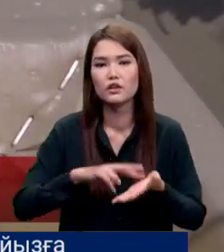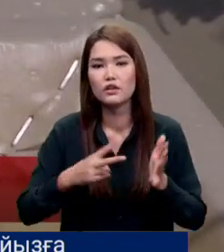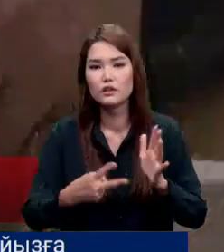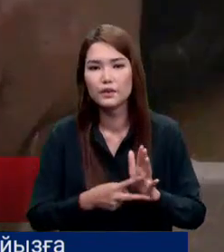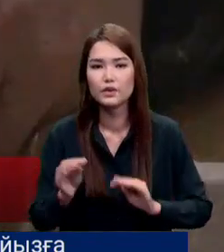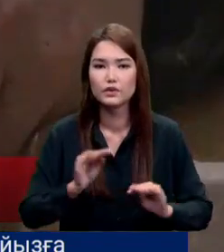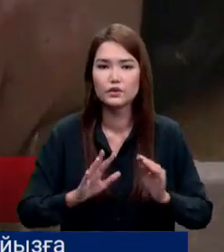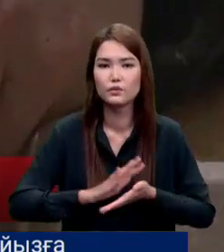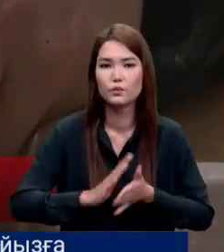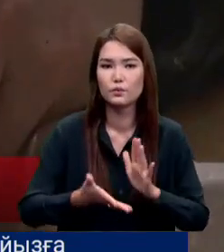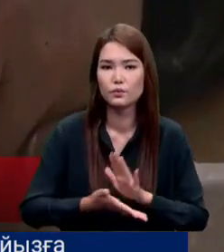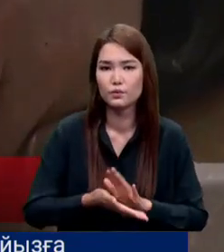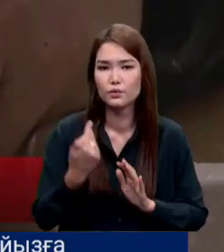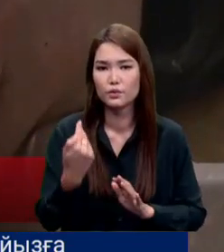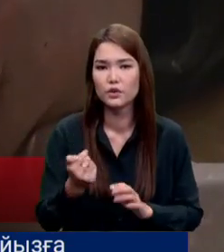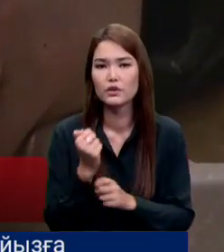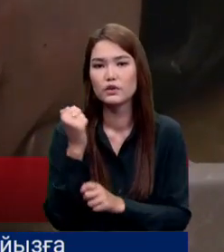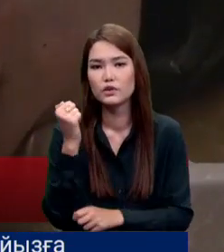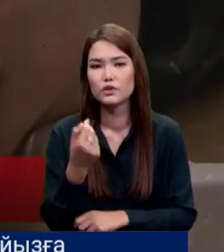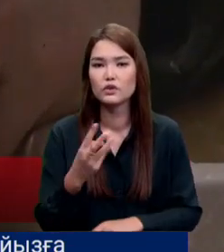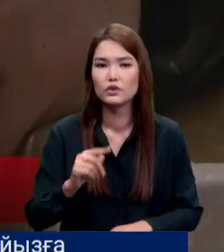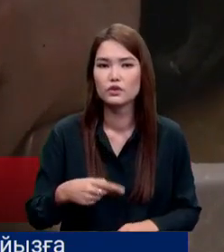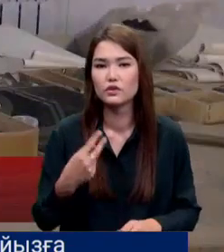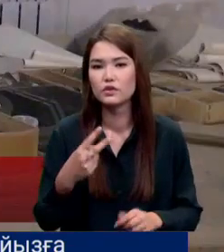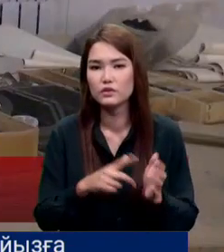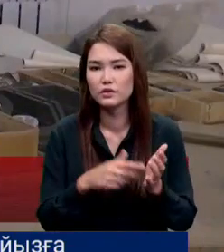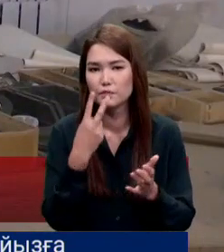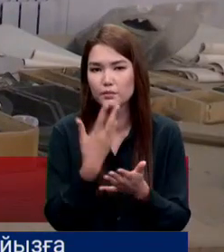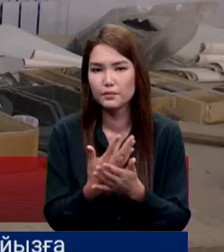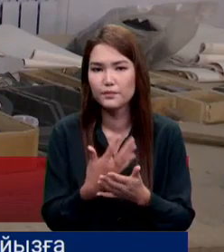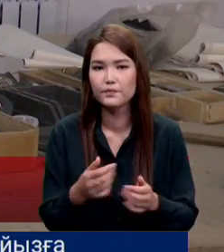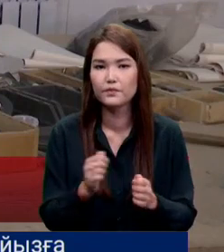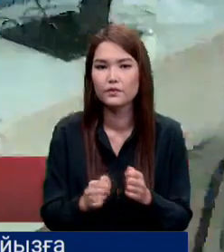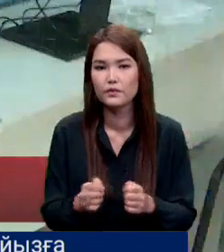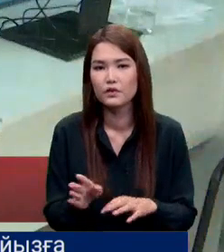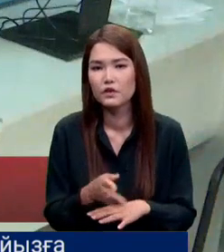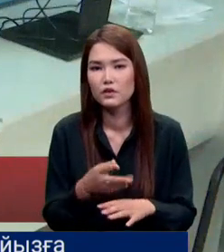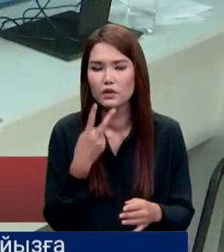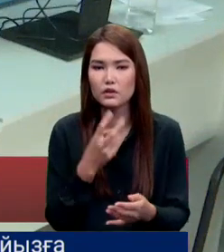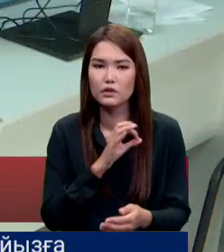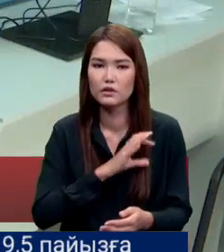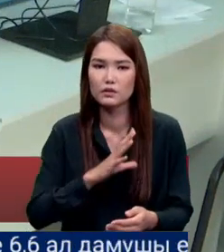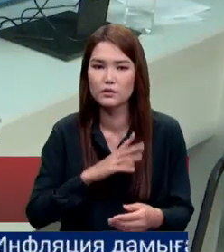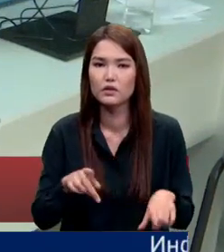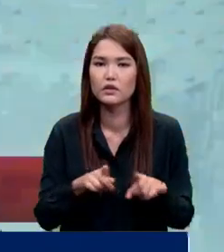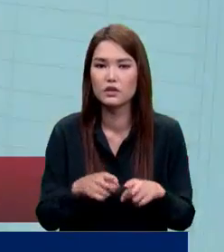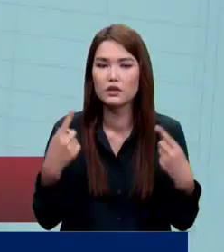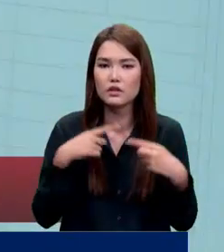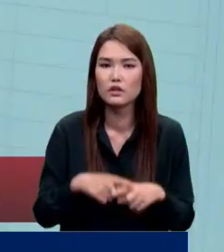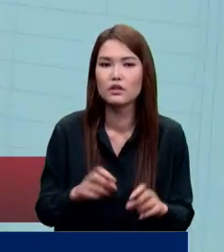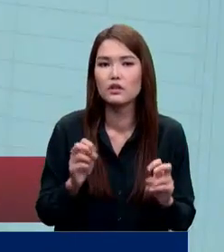достарының ұсынысы түрткі болады. Түлектердің 1/3-нен астамы мамандықты өз бетінше таңдамайды екен. Сонда мамандықты қалай таңдау